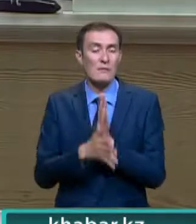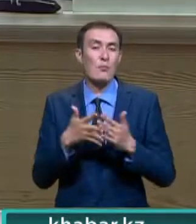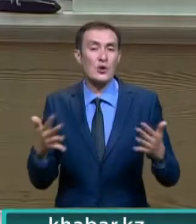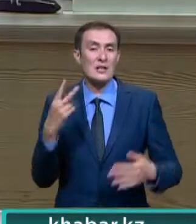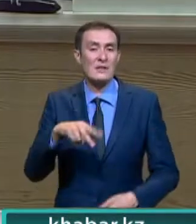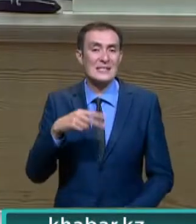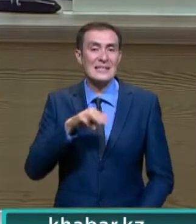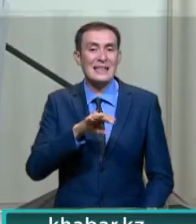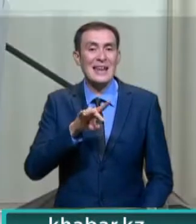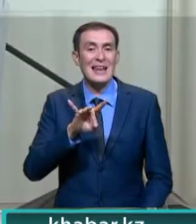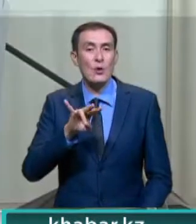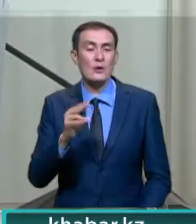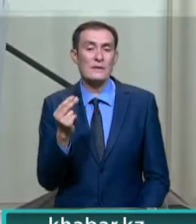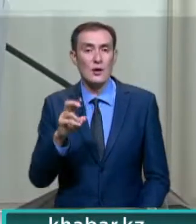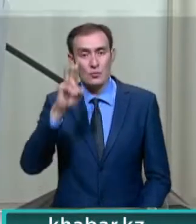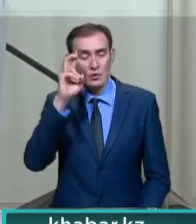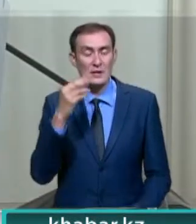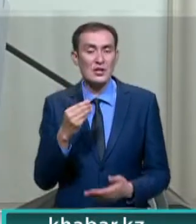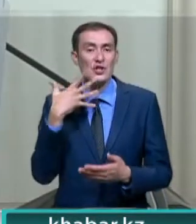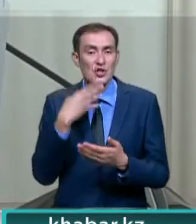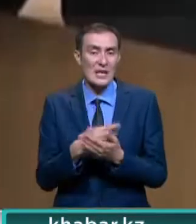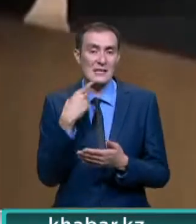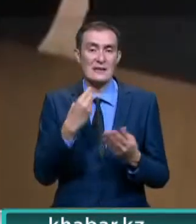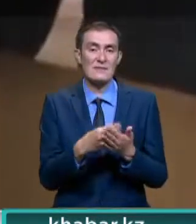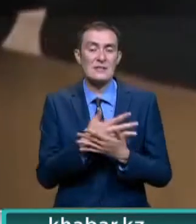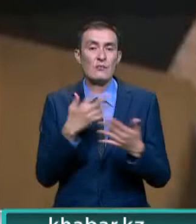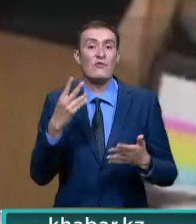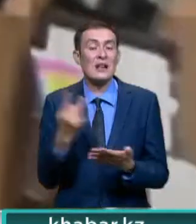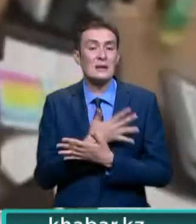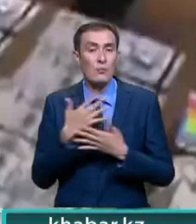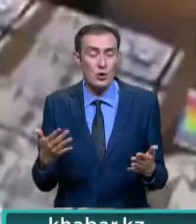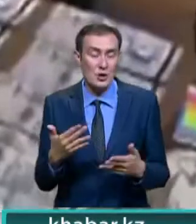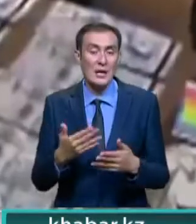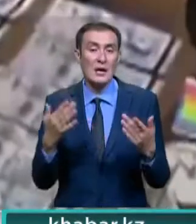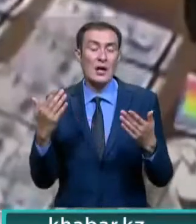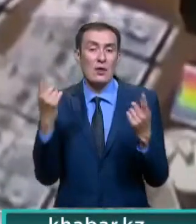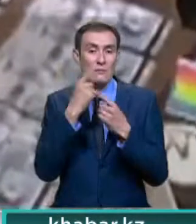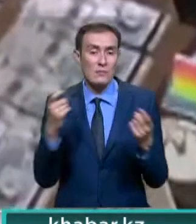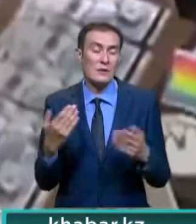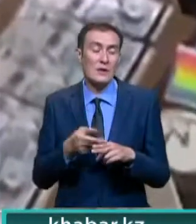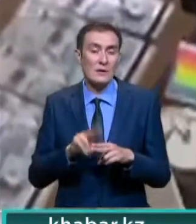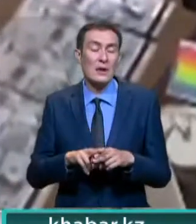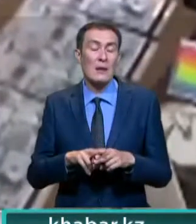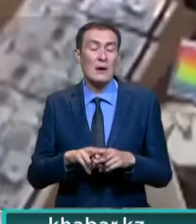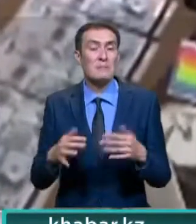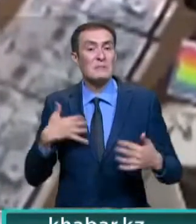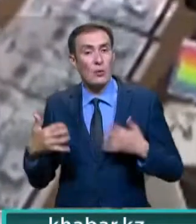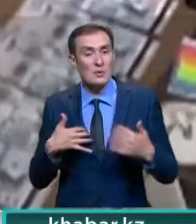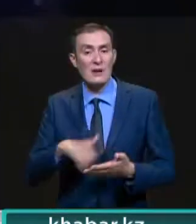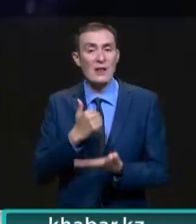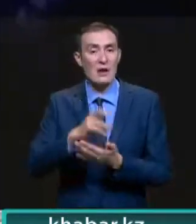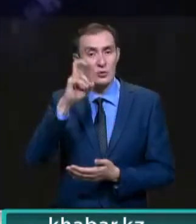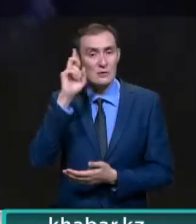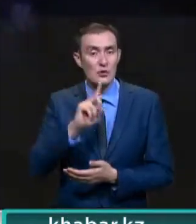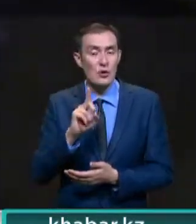больше 20 триллионов бюджетных средств и частных инвестиций в 2 раза больше. Новостные сводки не без громких хищений, поэтому опасения главы